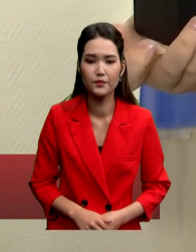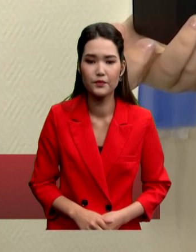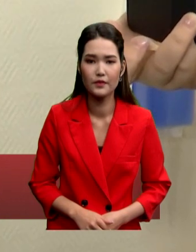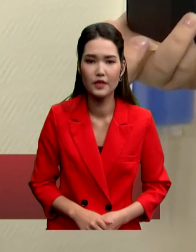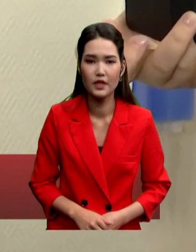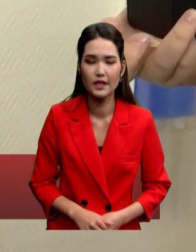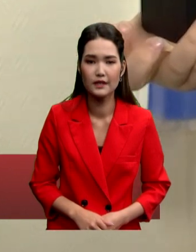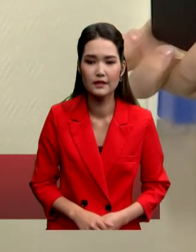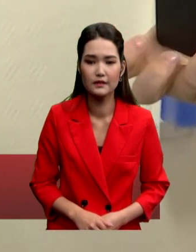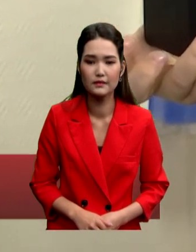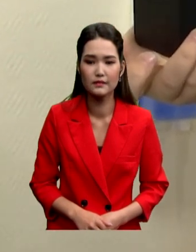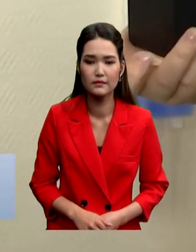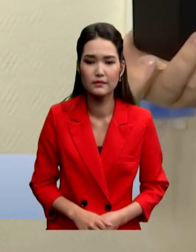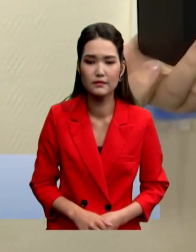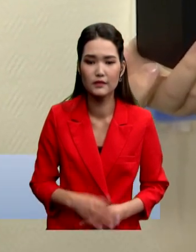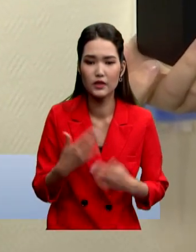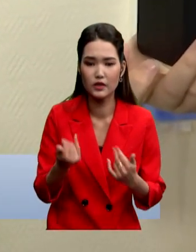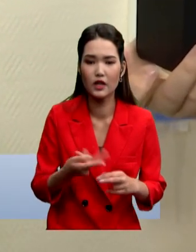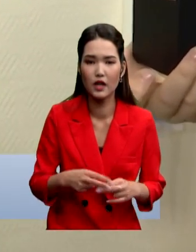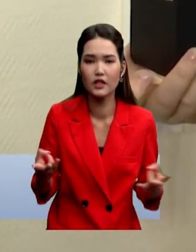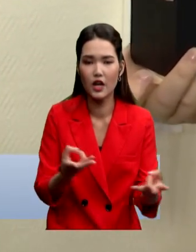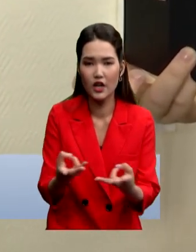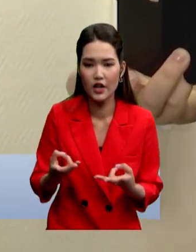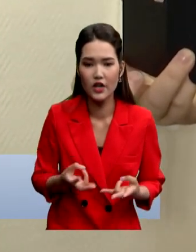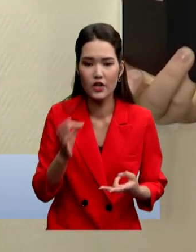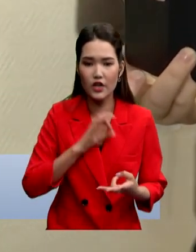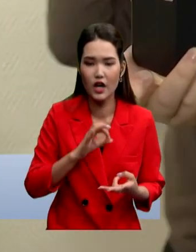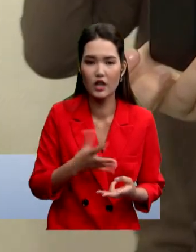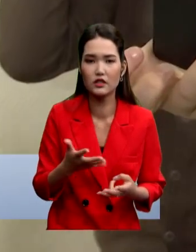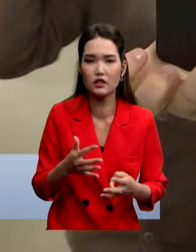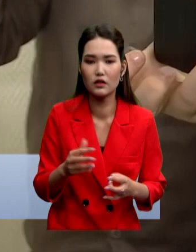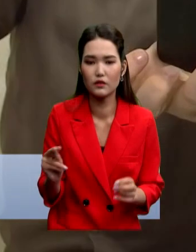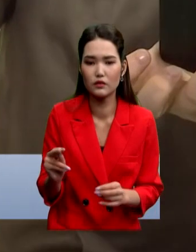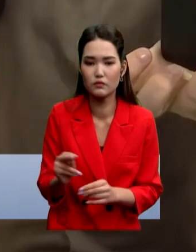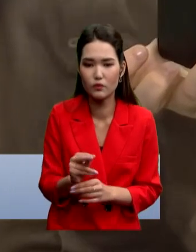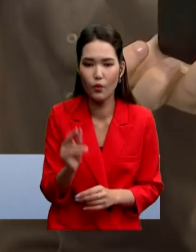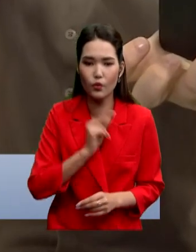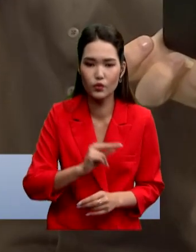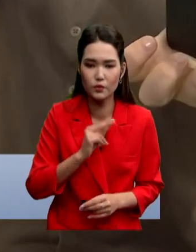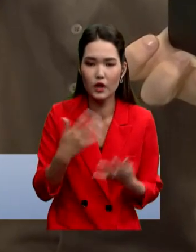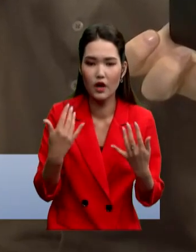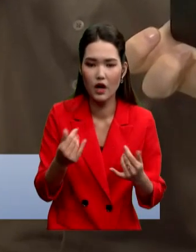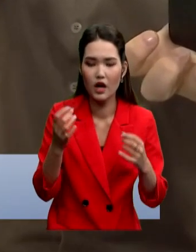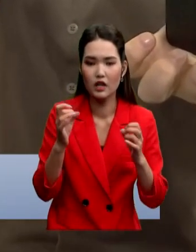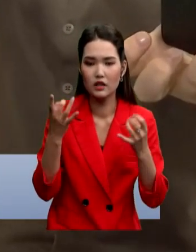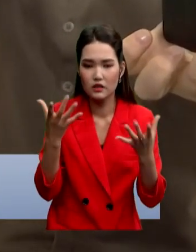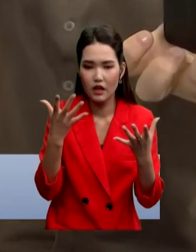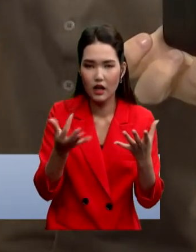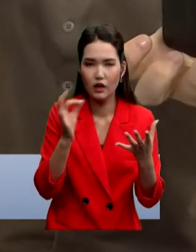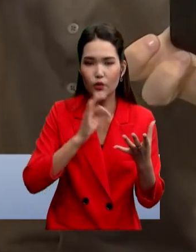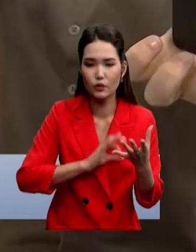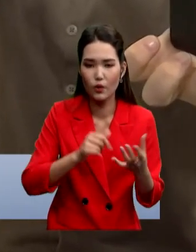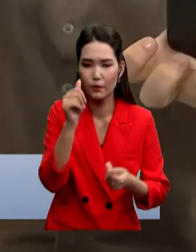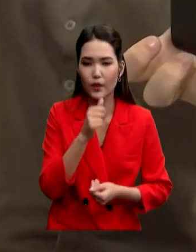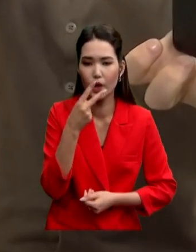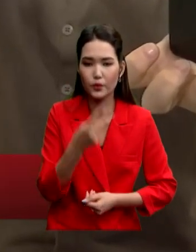50 миллиард қосымша ақша қарастырылып отыр. Бүгін таңертең республикалық бюджеттік комиссияның отырысы болды. Сол жақта біз тиісті қаржы қарастырдық. Енді оның мерзіміне келетін